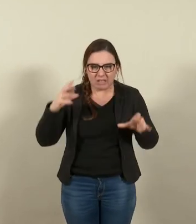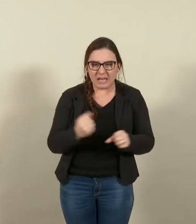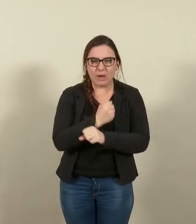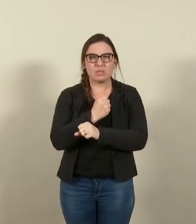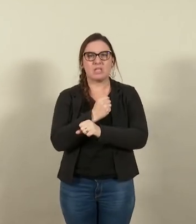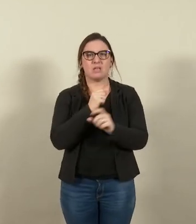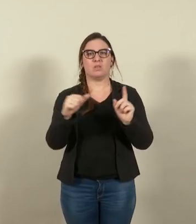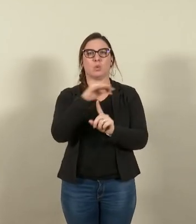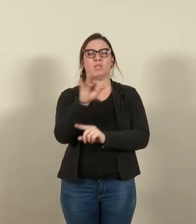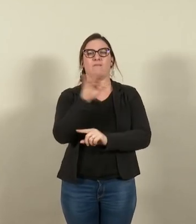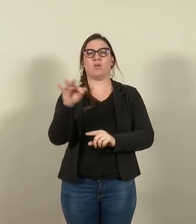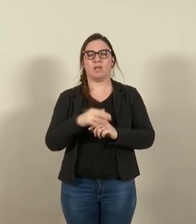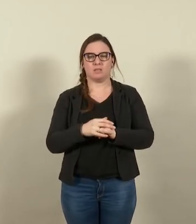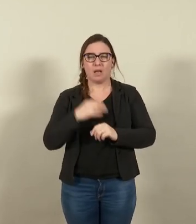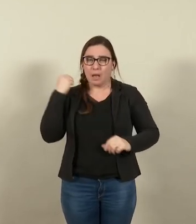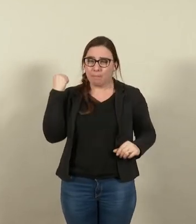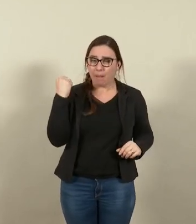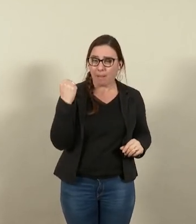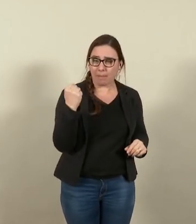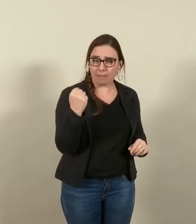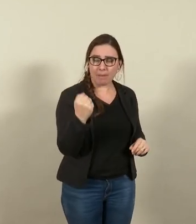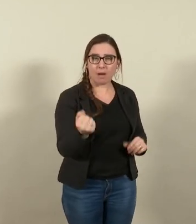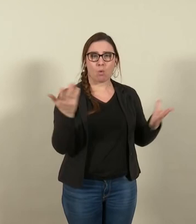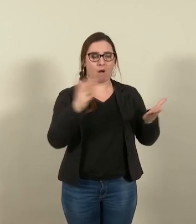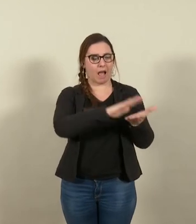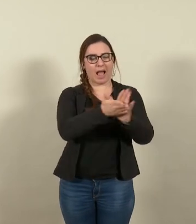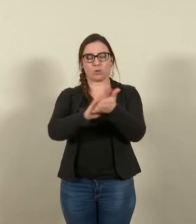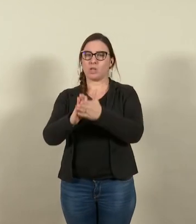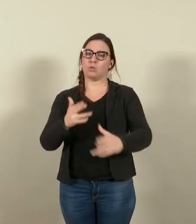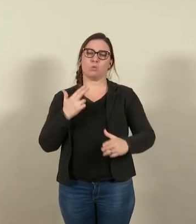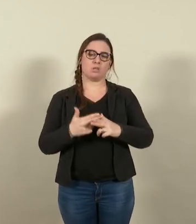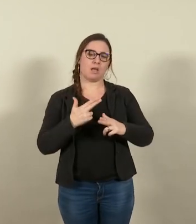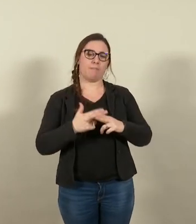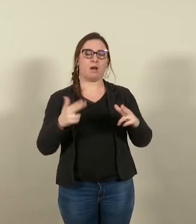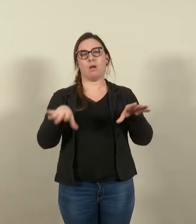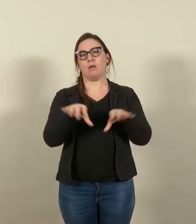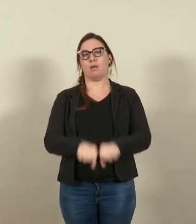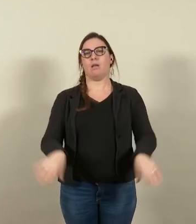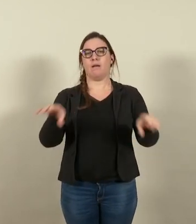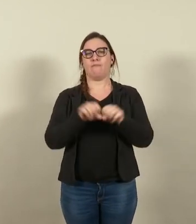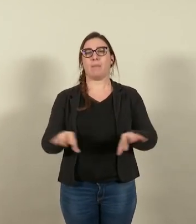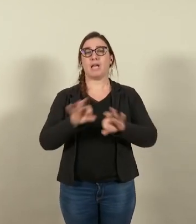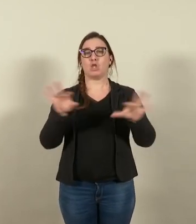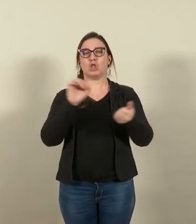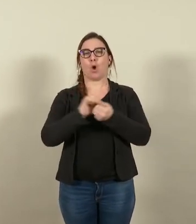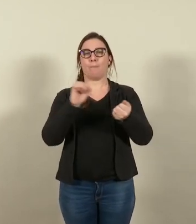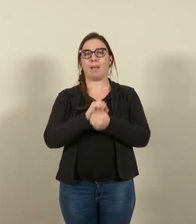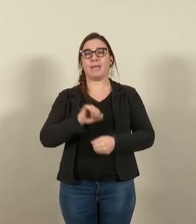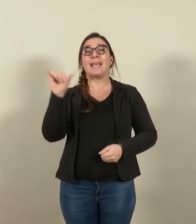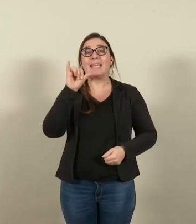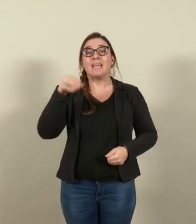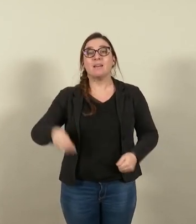française ce qui va aggraver ce que les les associations nomment la fabrique des S papiers par